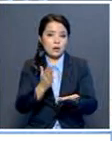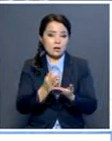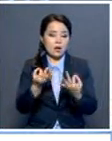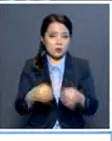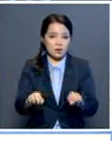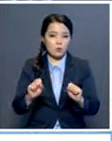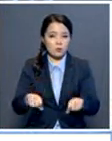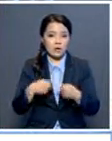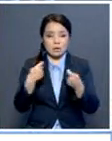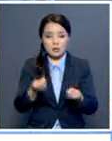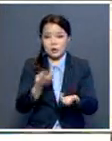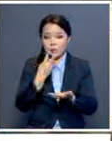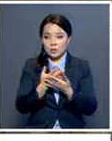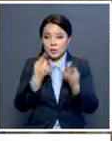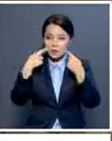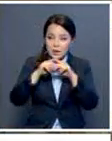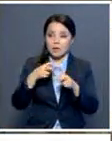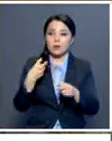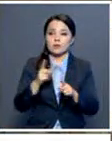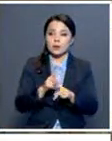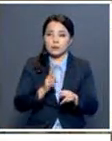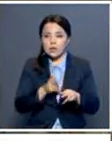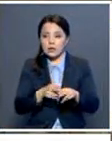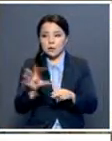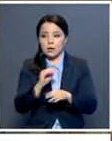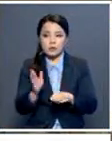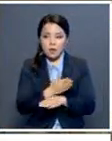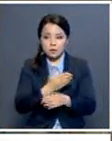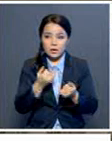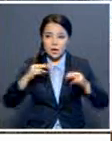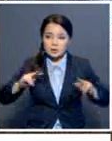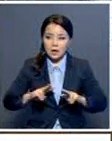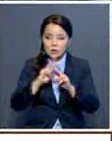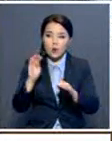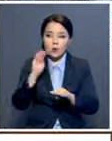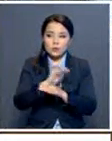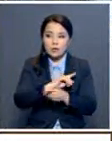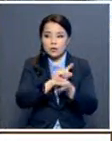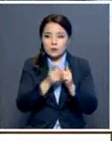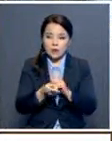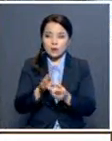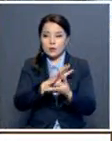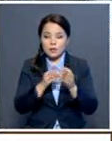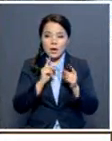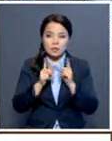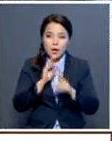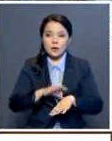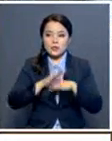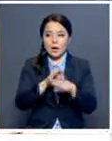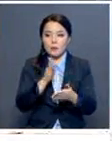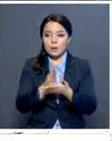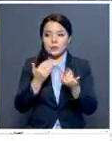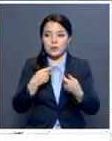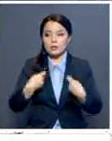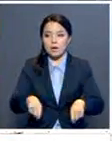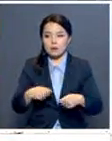Яғни техникалық кедергілер жойылады. Бүгін Астанада стандарттау саласындағы өзгерістер мен толықтыруларға қатысты семинар өтті. Онда осы